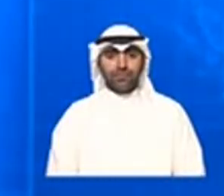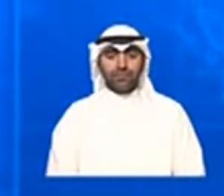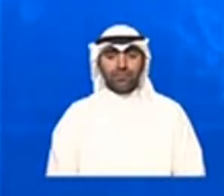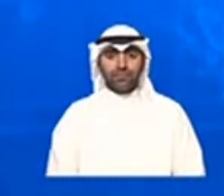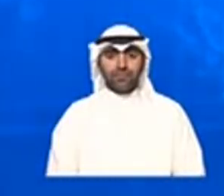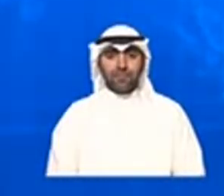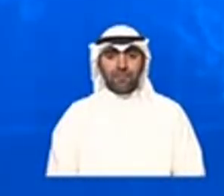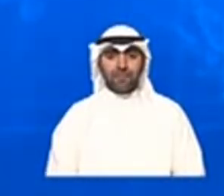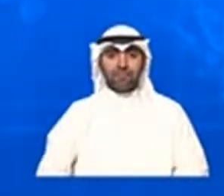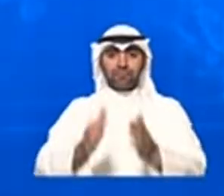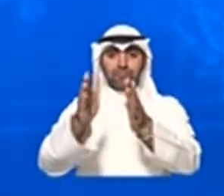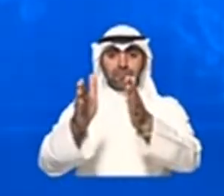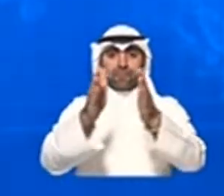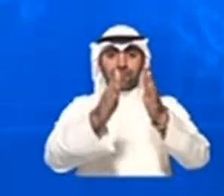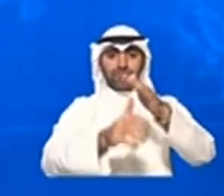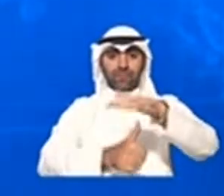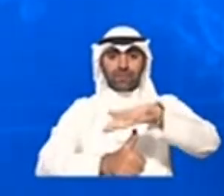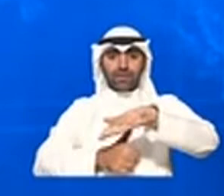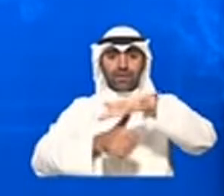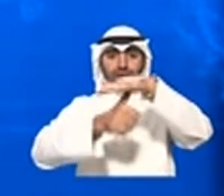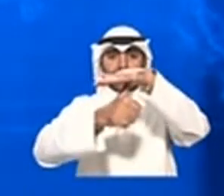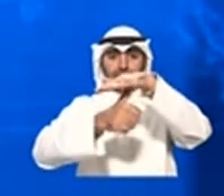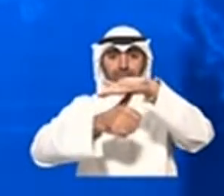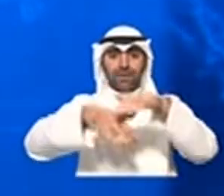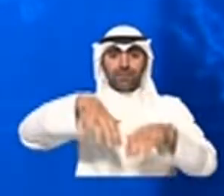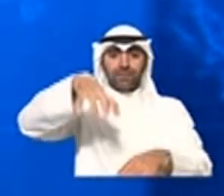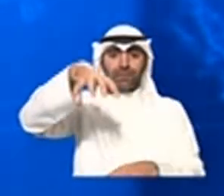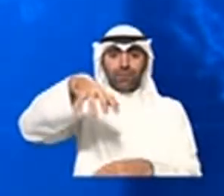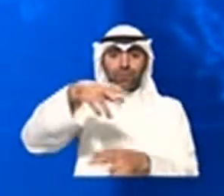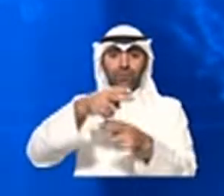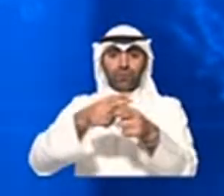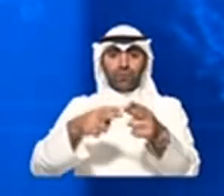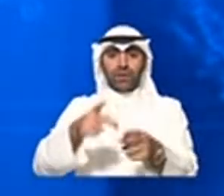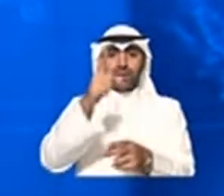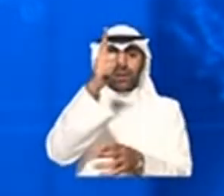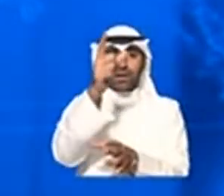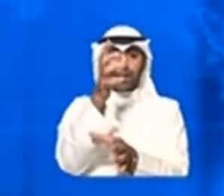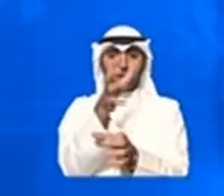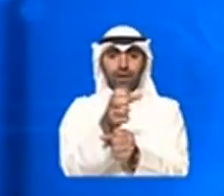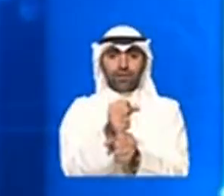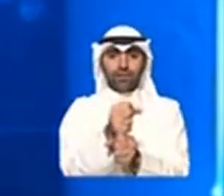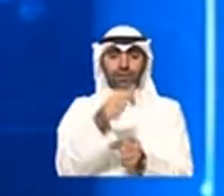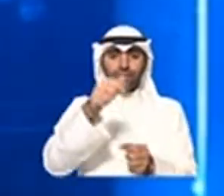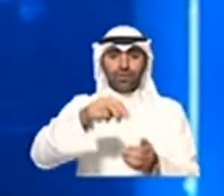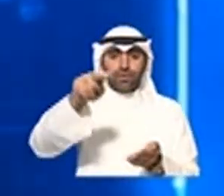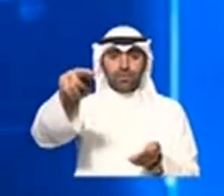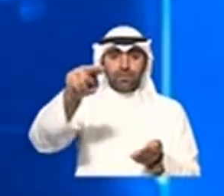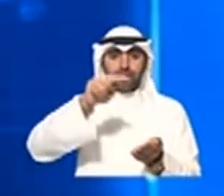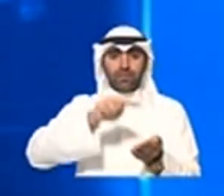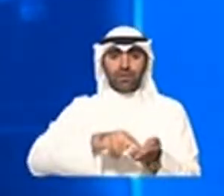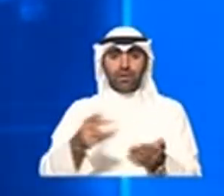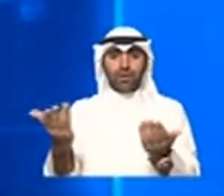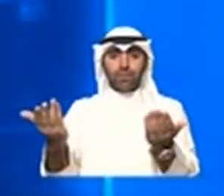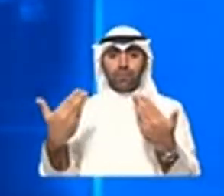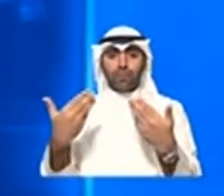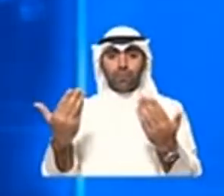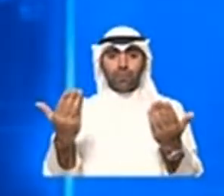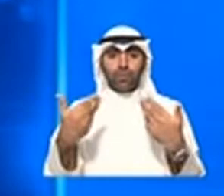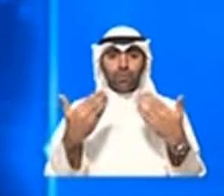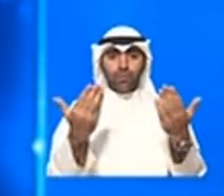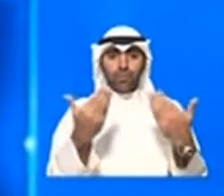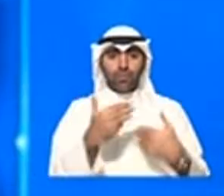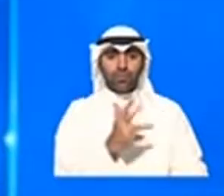تلقى حضرته صاحب السمو أمير البلاد الشيخ نواف الأحمد الجابر الصباح حفظه الله ورعاه برقية تهنئة من أخيه صاحب